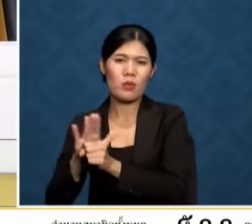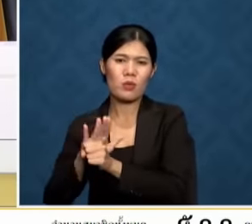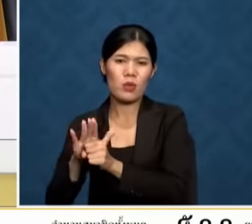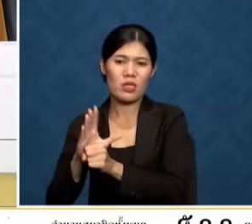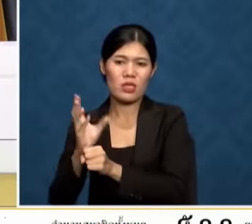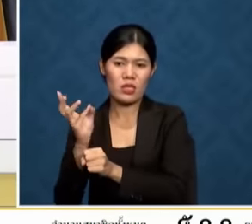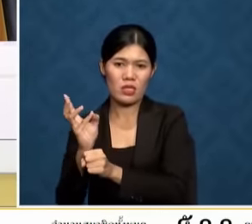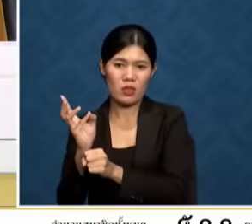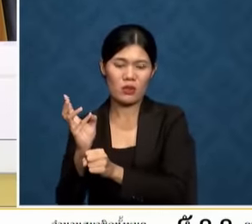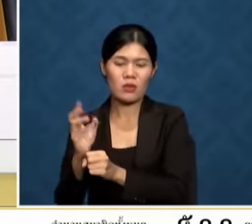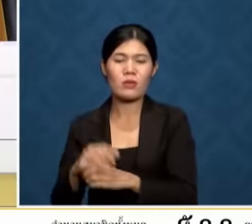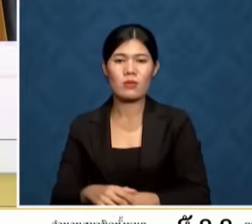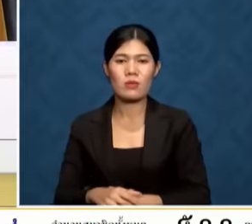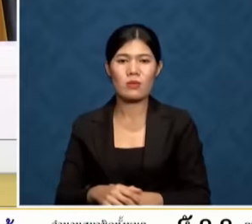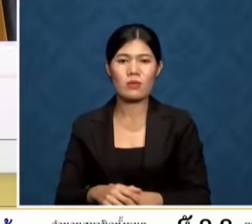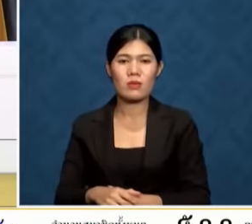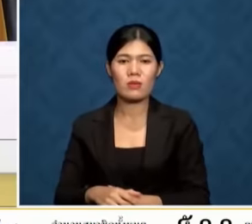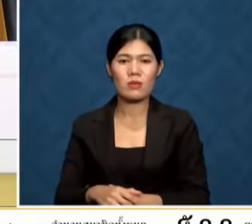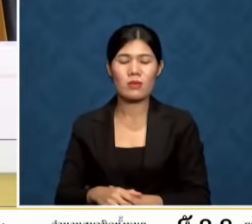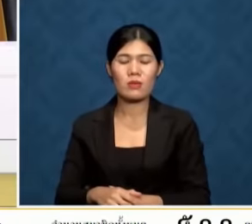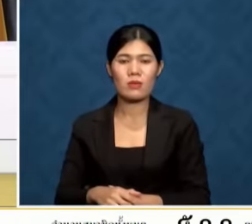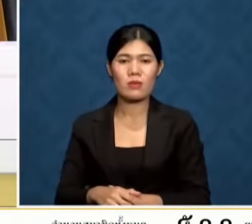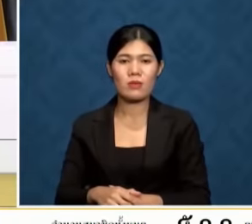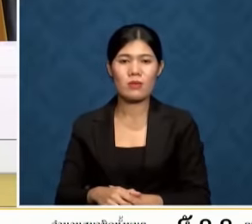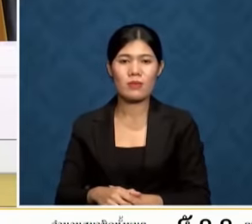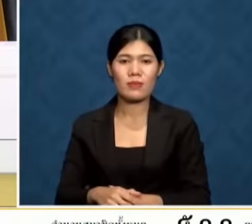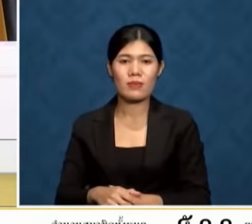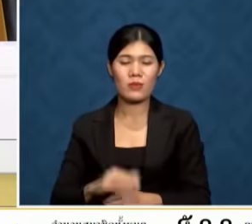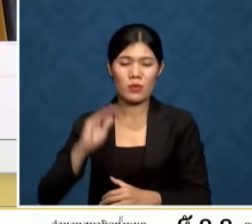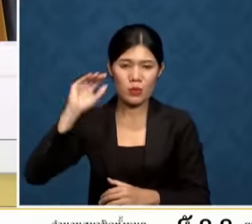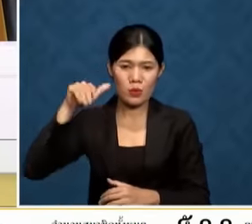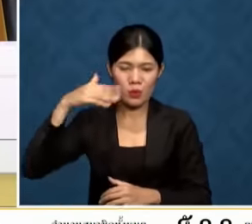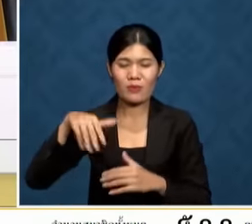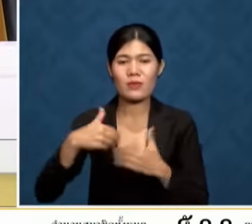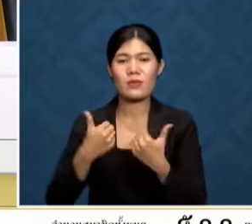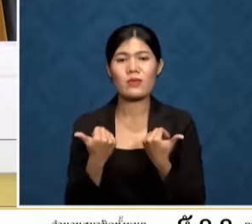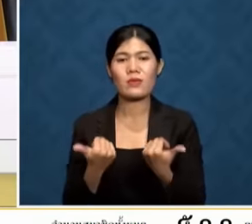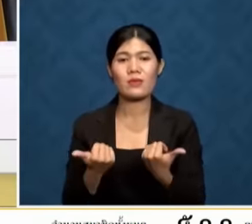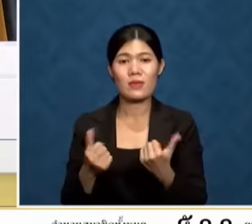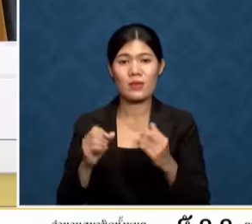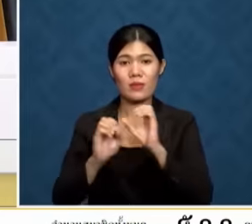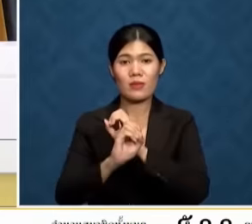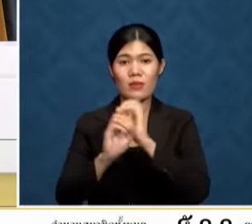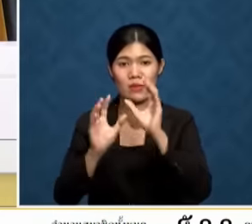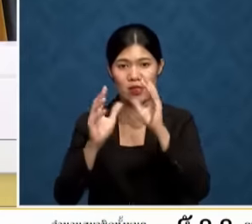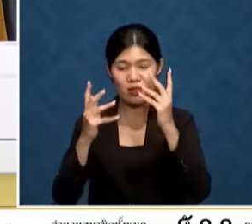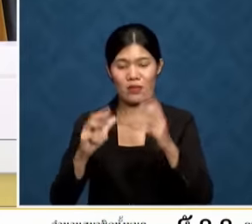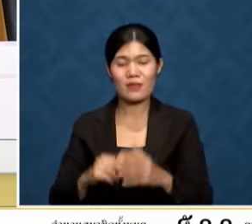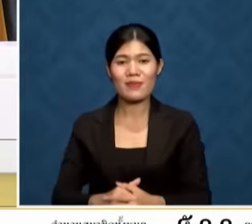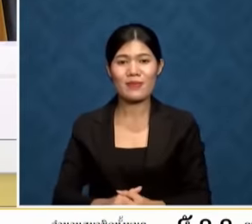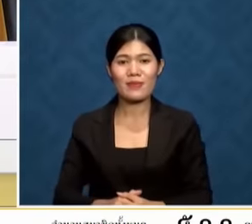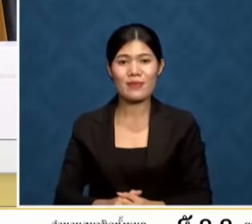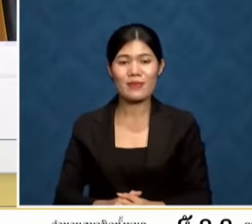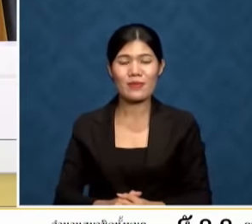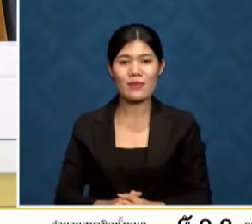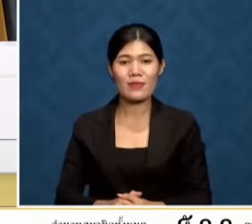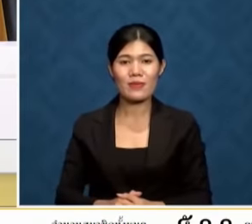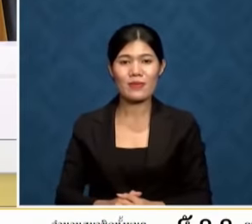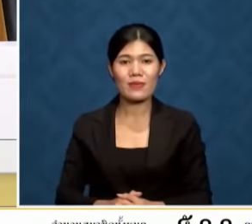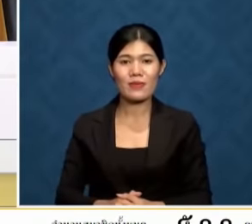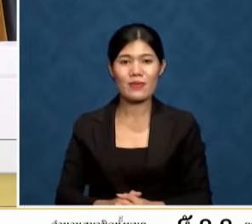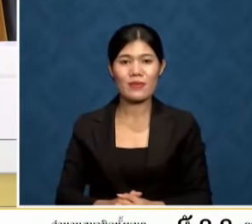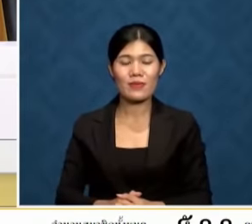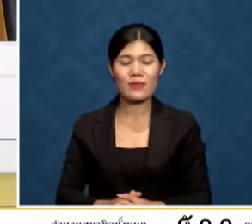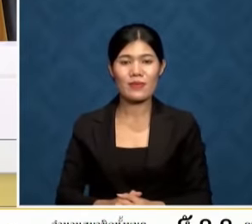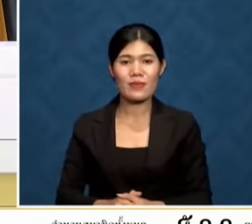พอผมว่าความจริงจนถึงวันนี้มีความชัดเจนมากยิ่งขึ้นและได้รับการยอม